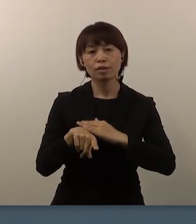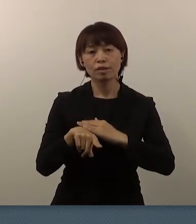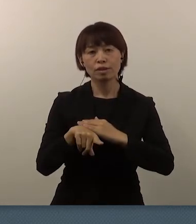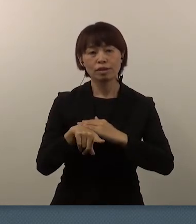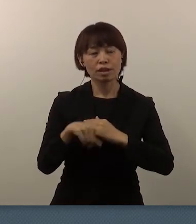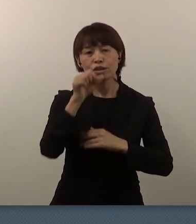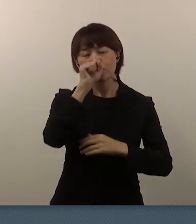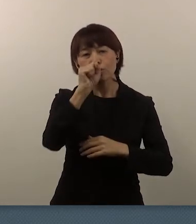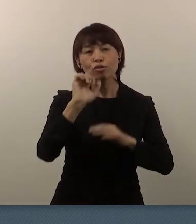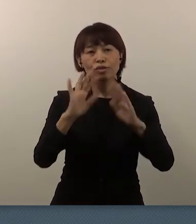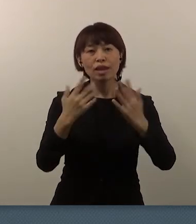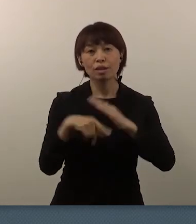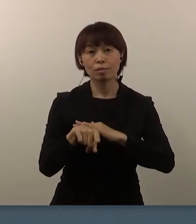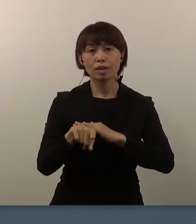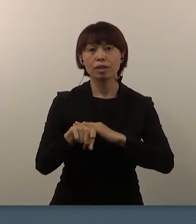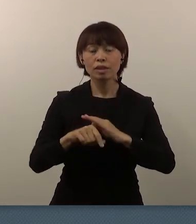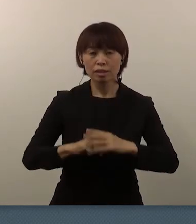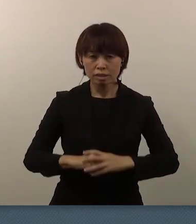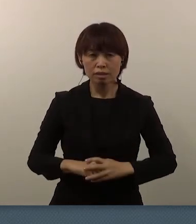何ですかね、